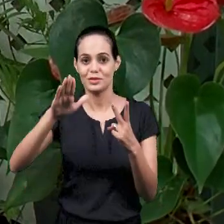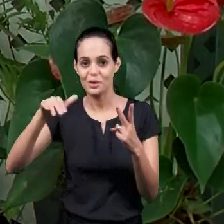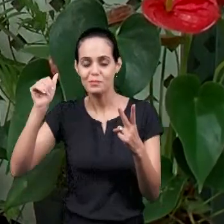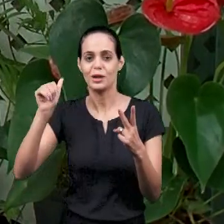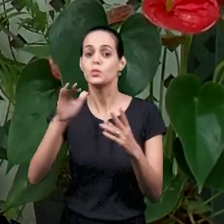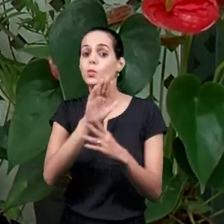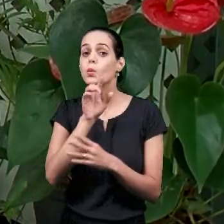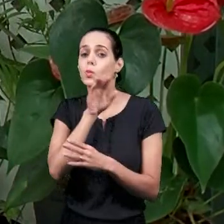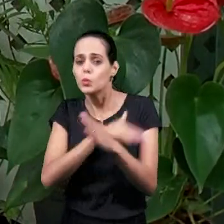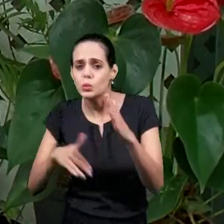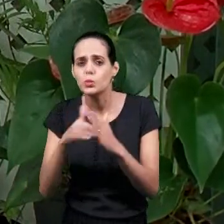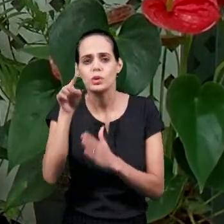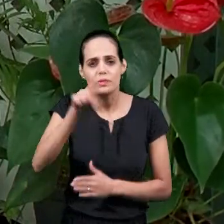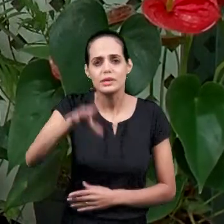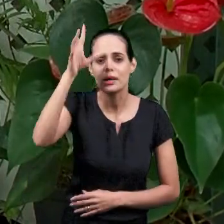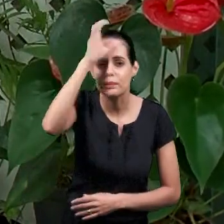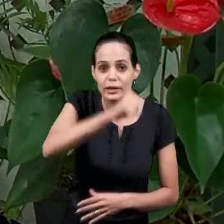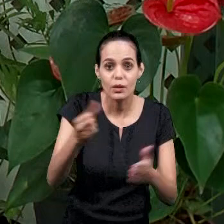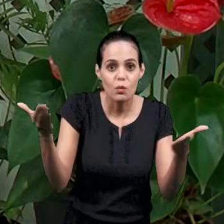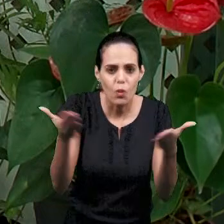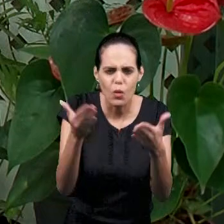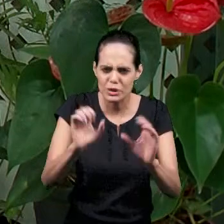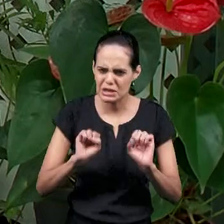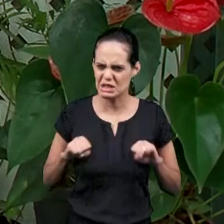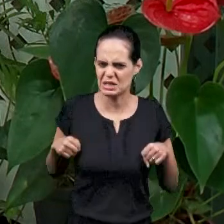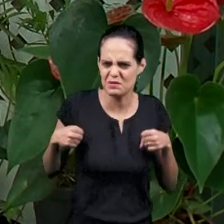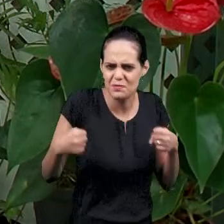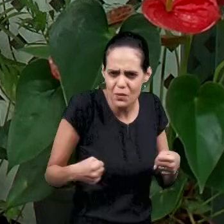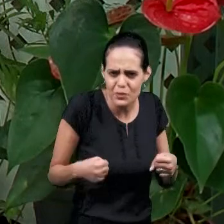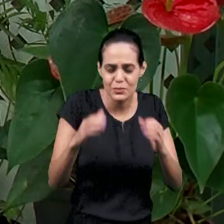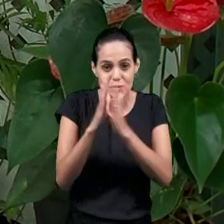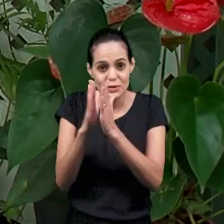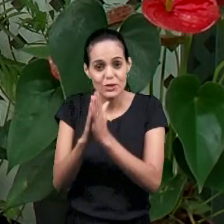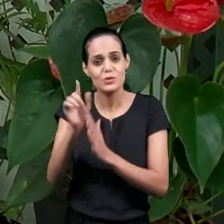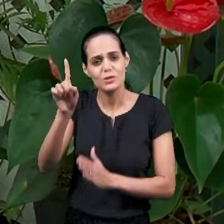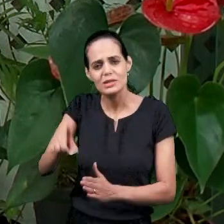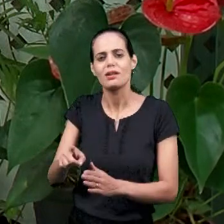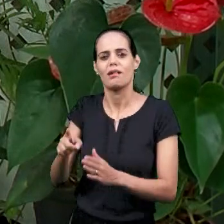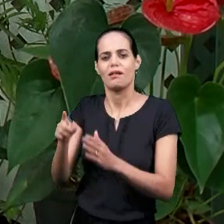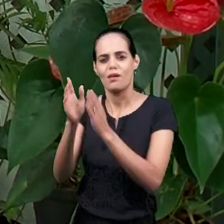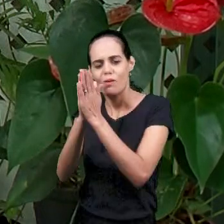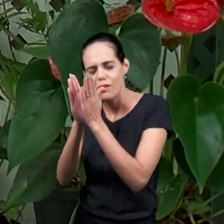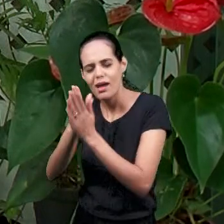avez appris jusqu'à aujourd'hui, c'est que votre effort en chercher Dieu,